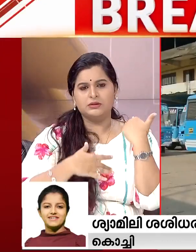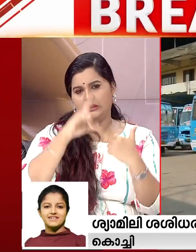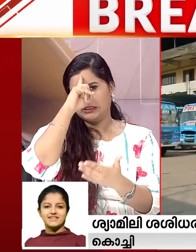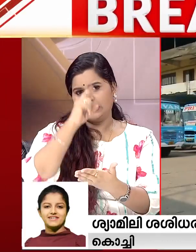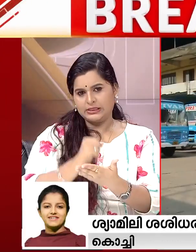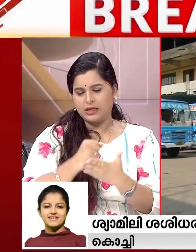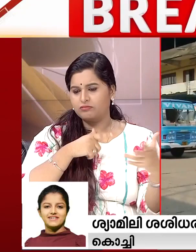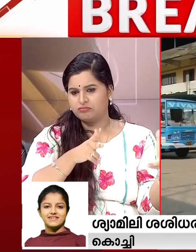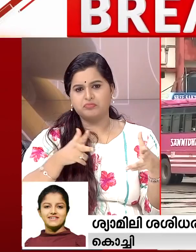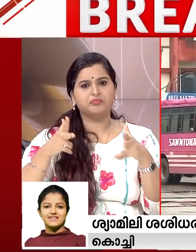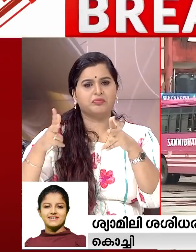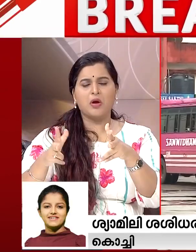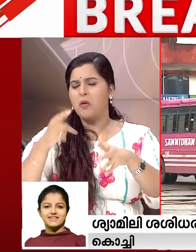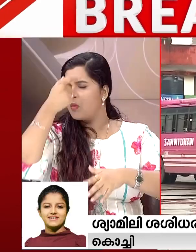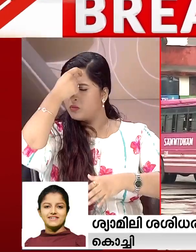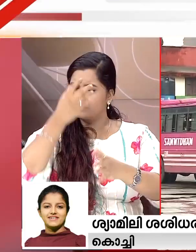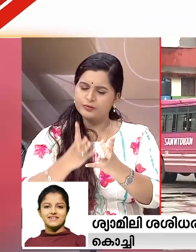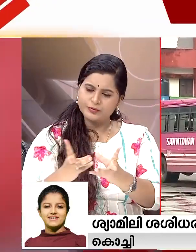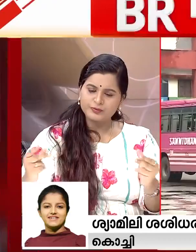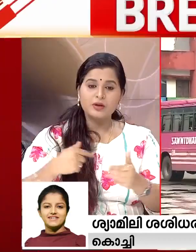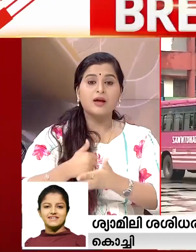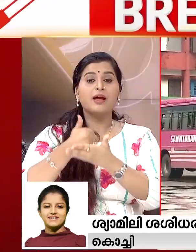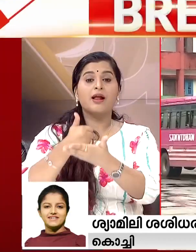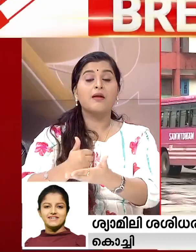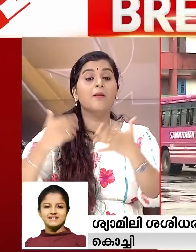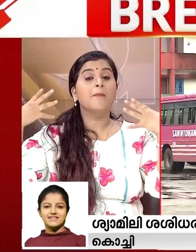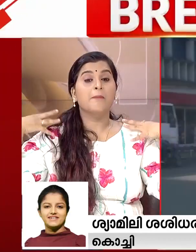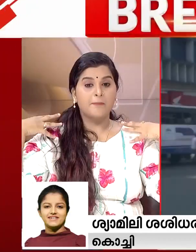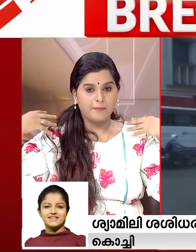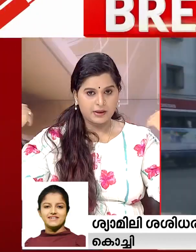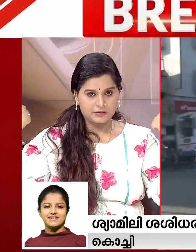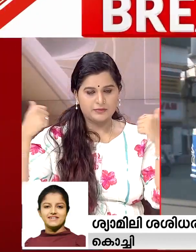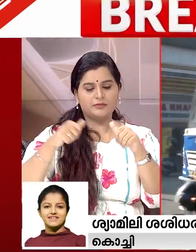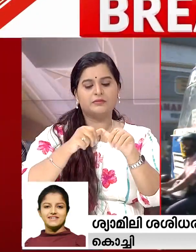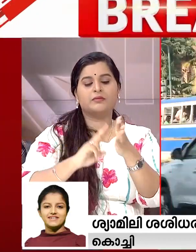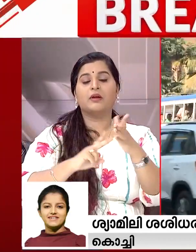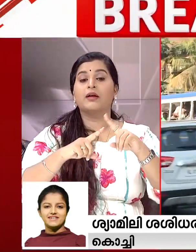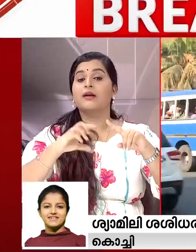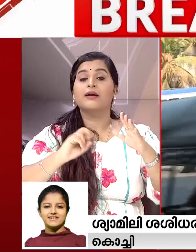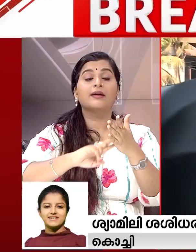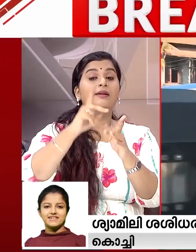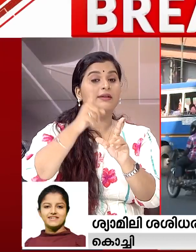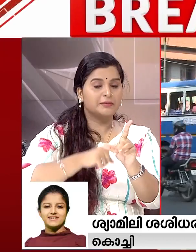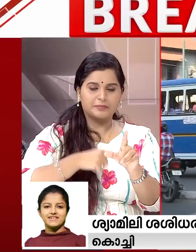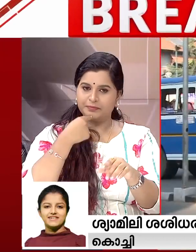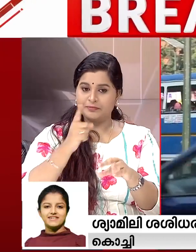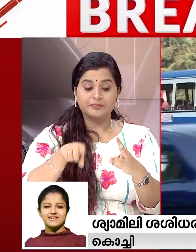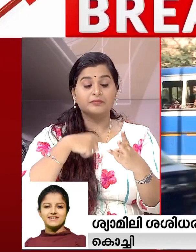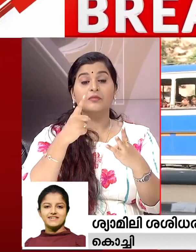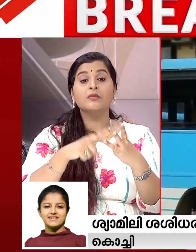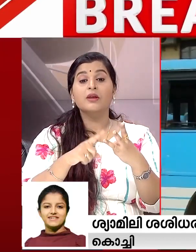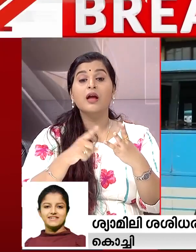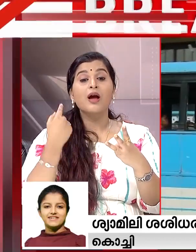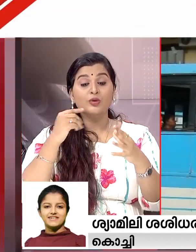ഇത് പരിഹരിക്കാം, ഇത് പുനഃപരിശോധിക്കാം എന്നാണ് ആന്റണി രാജു മുന്നോട്ട് വെച്ചത്. മറ്റൊരു പ്രധാനപ്പെട്ട കാര്യം വിദ്യാർത്ഥികളുടെ